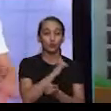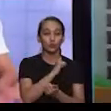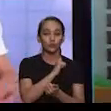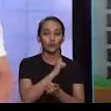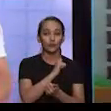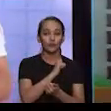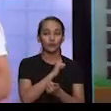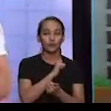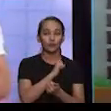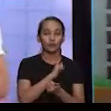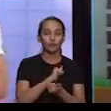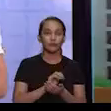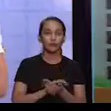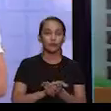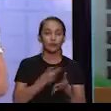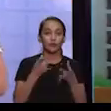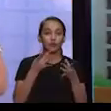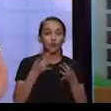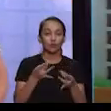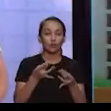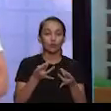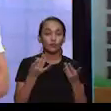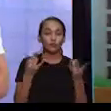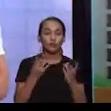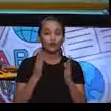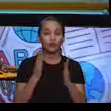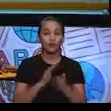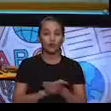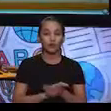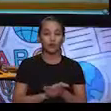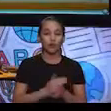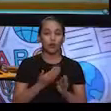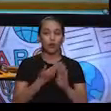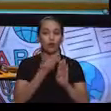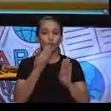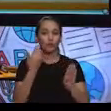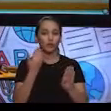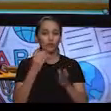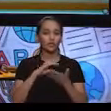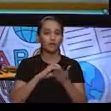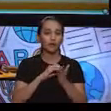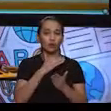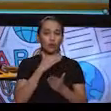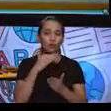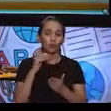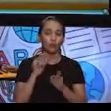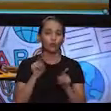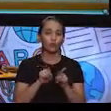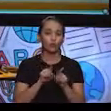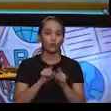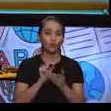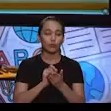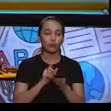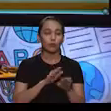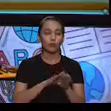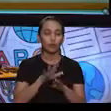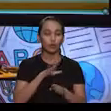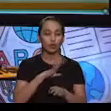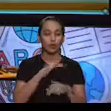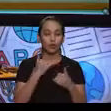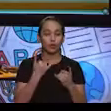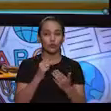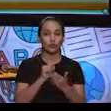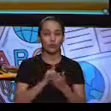3-sinfda o'simliklar mavzusida siz mana shunday topshiriqlarni ko'p marotaba bajargansiz. Demak, bu topshiriq siz